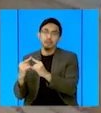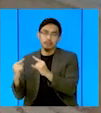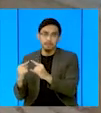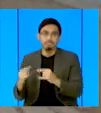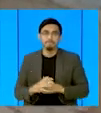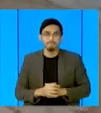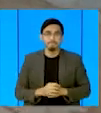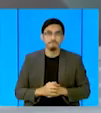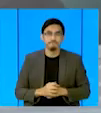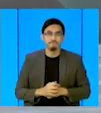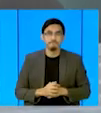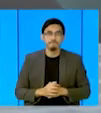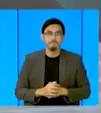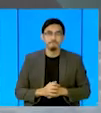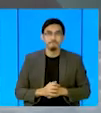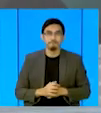pengungsian.